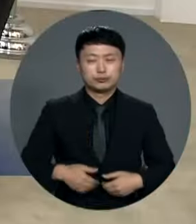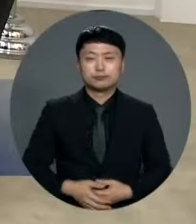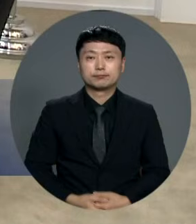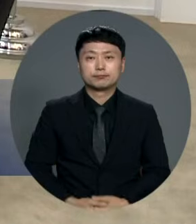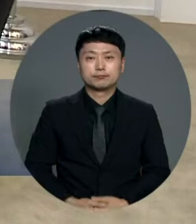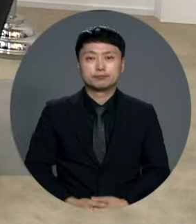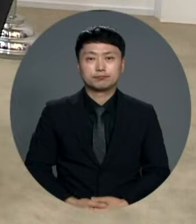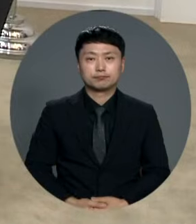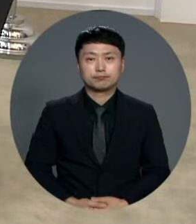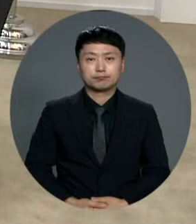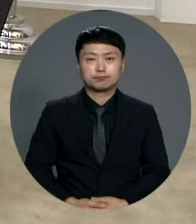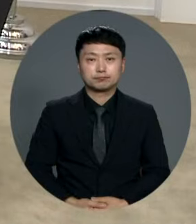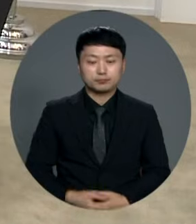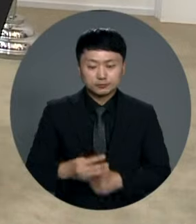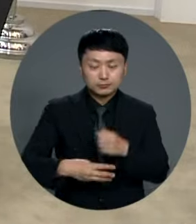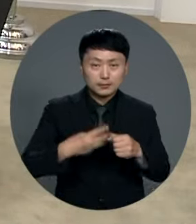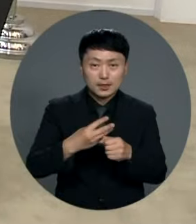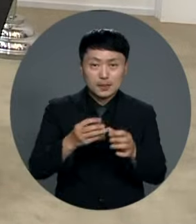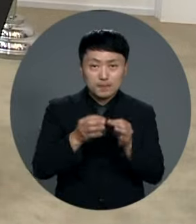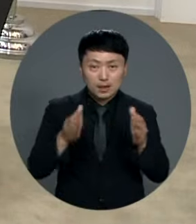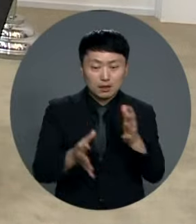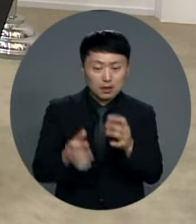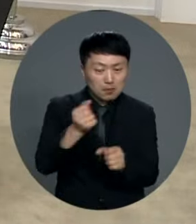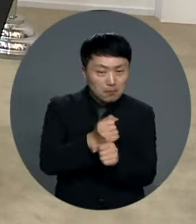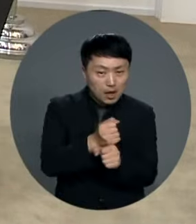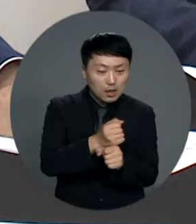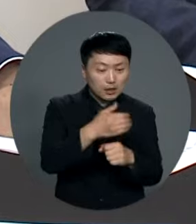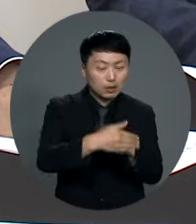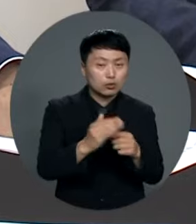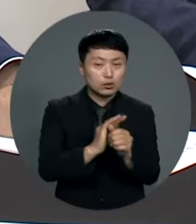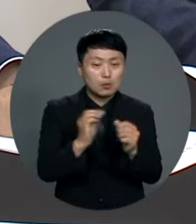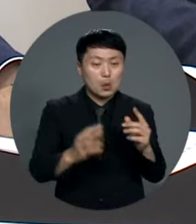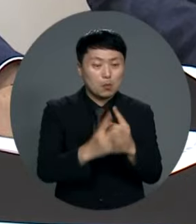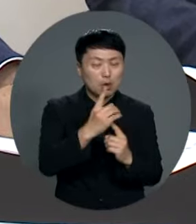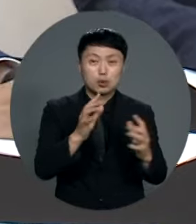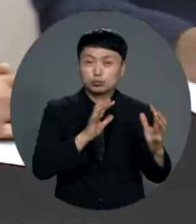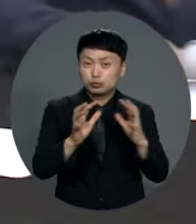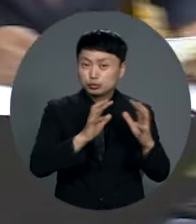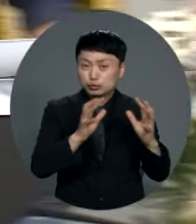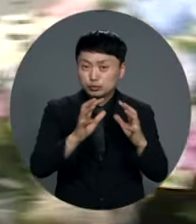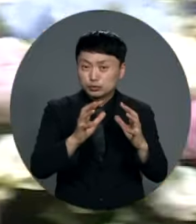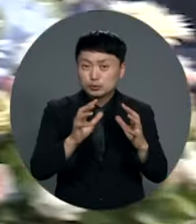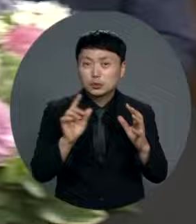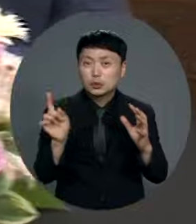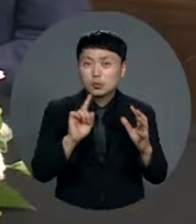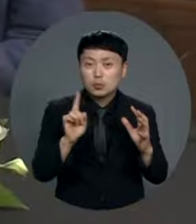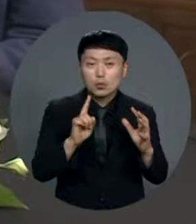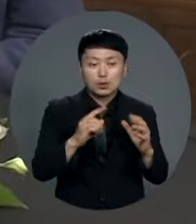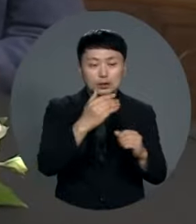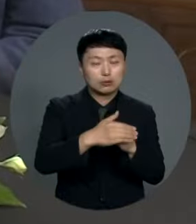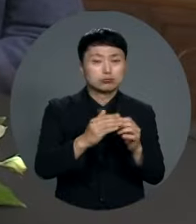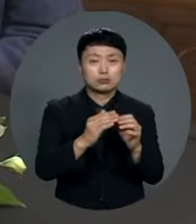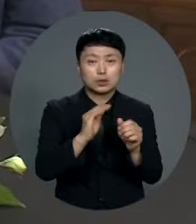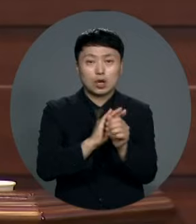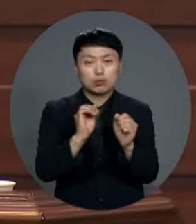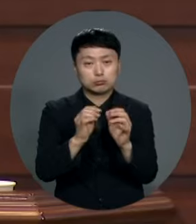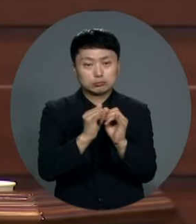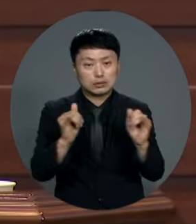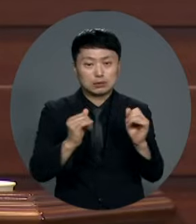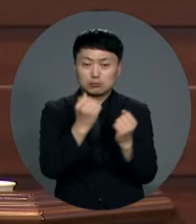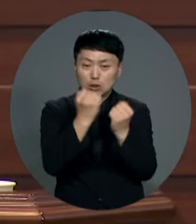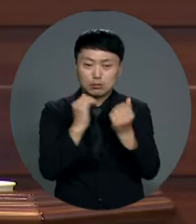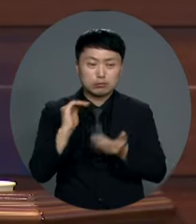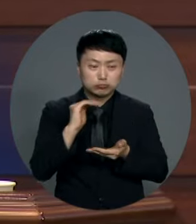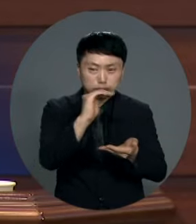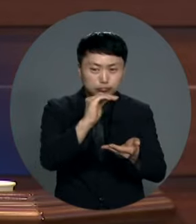갖습니다. 3년 만에 다시 추진하는 대구 경북 행정통합에도 주민 의견은 뒷전으로 밀려나 있습니다.